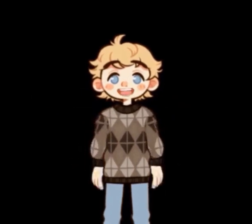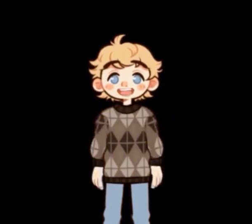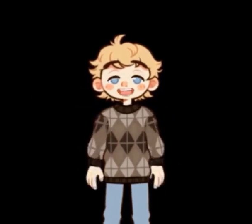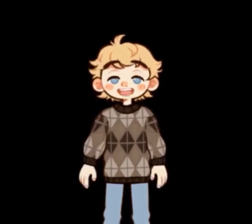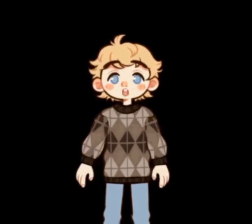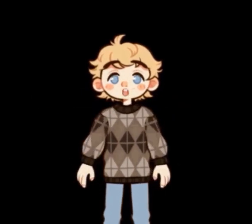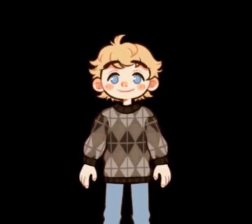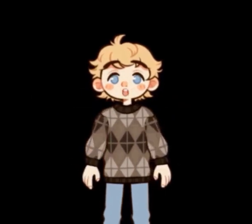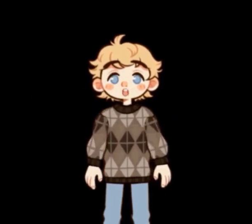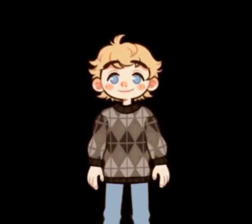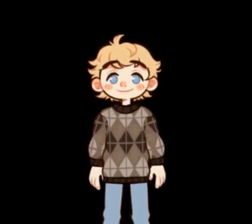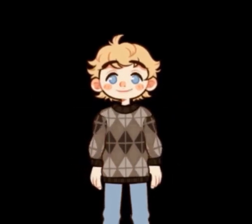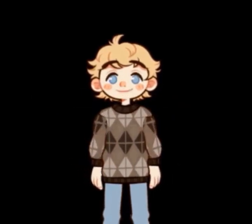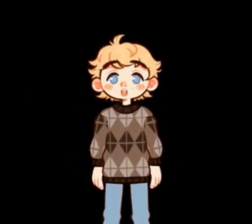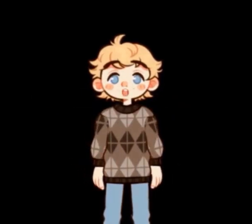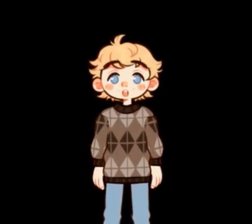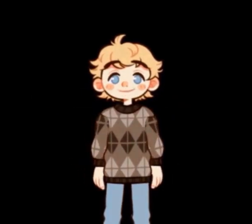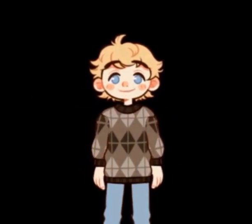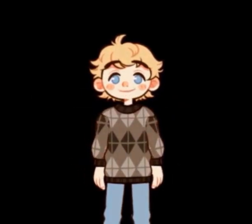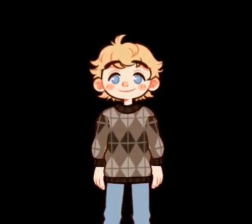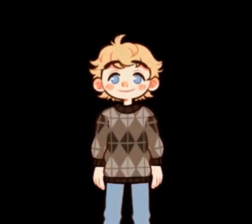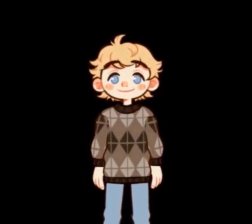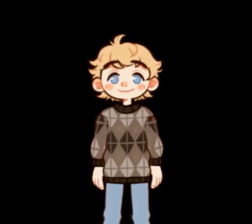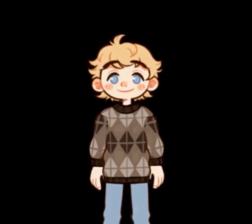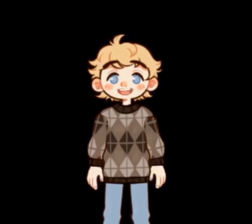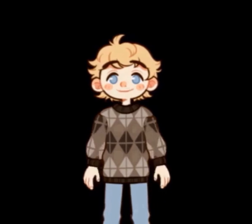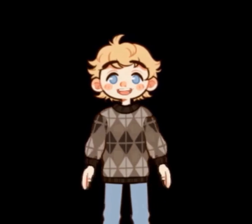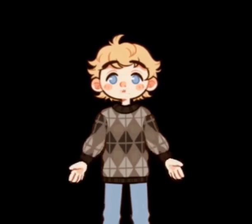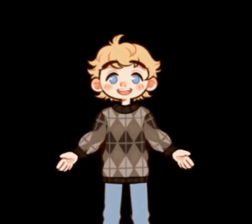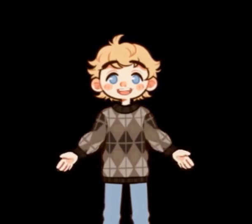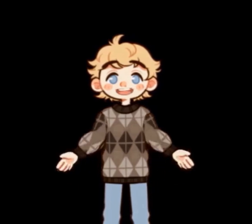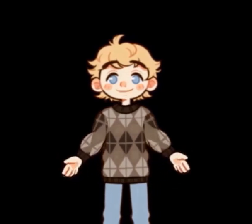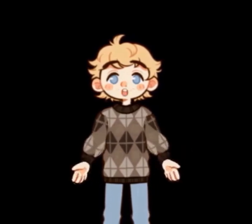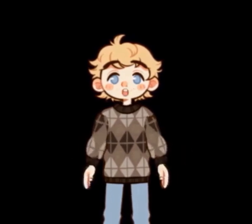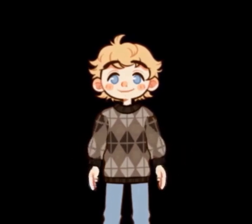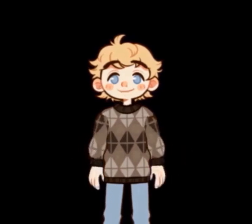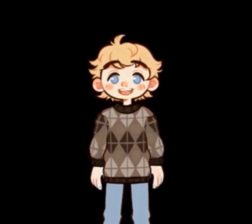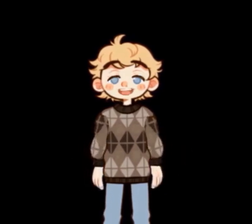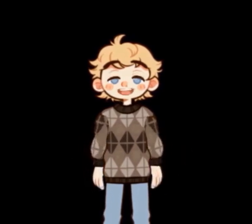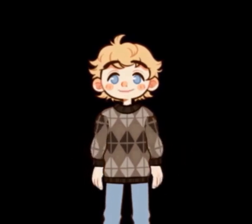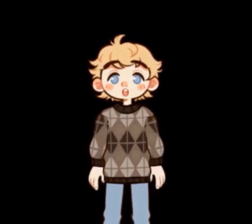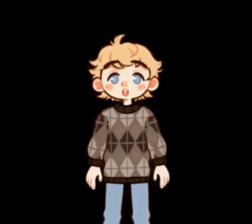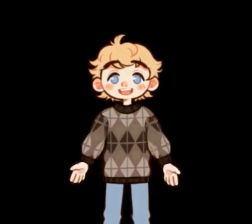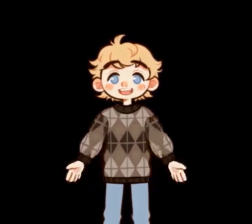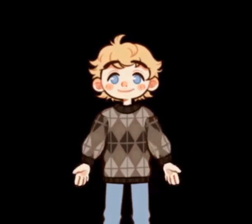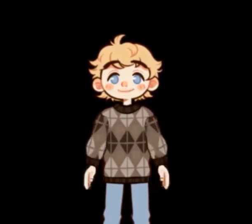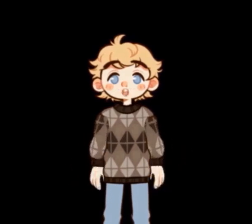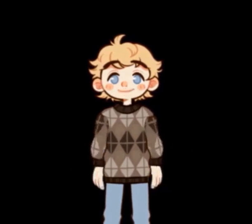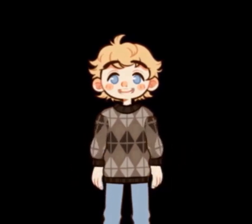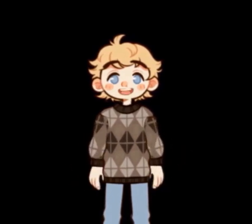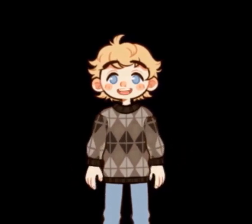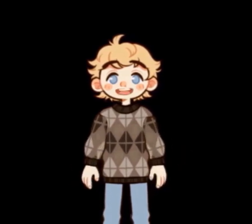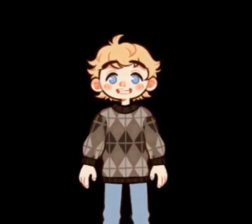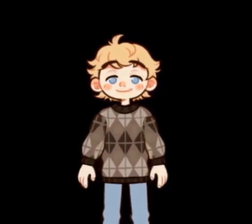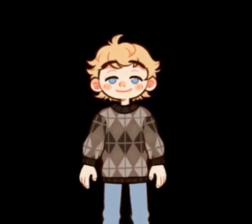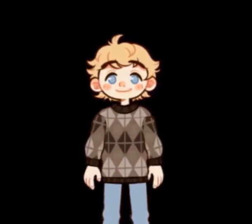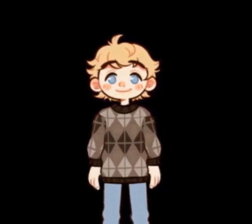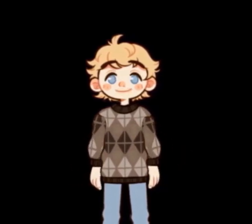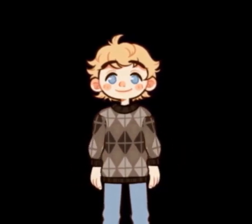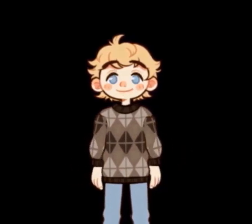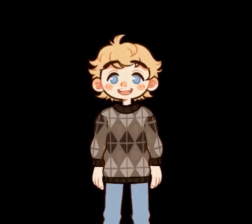amics a qui els agrada com sóc. Sabeu per què? Doncs perquè tots nosaltres som